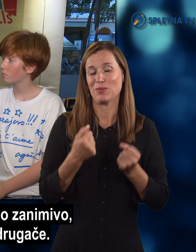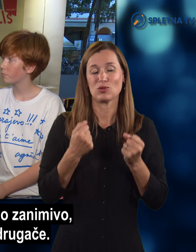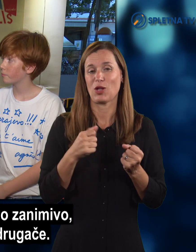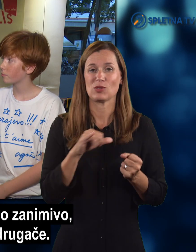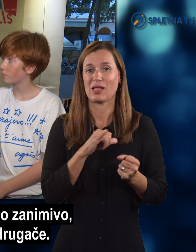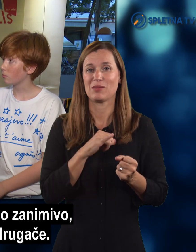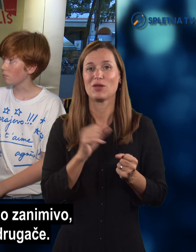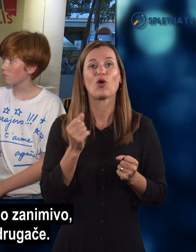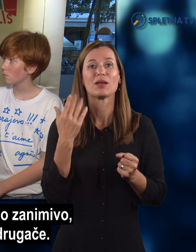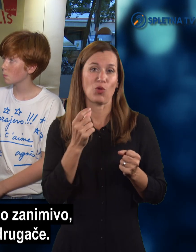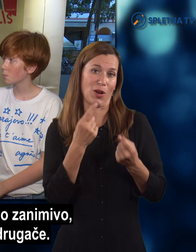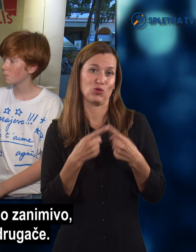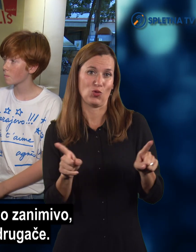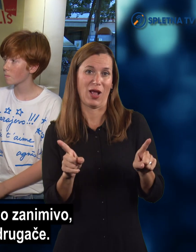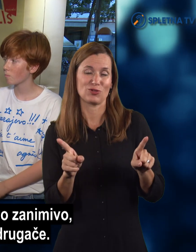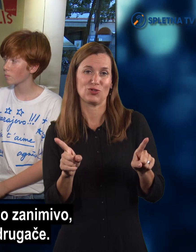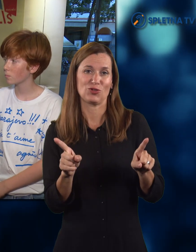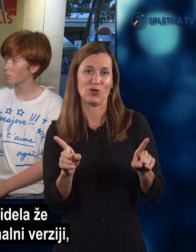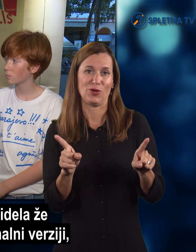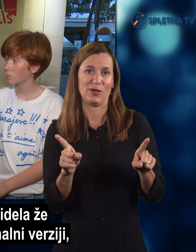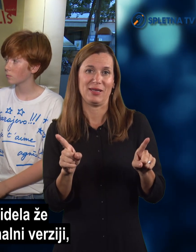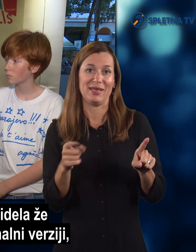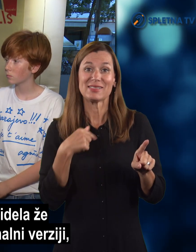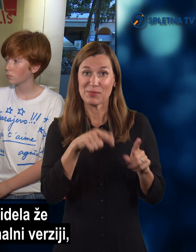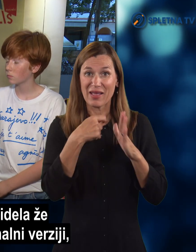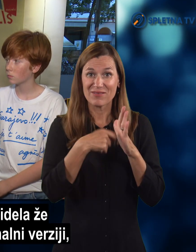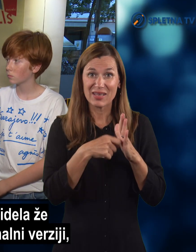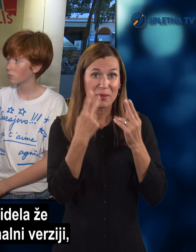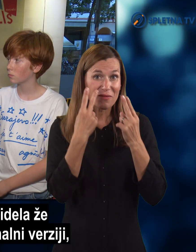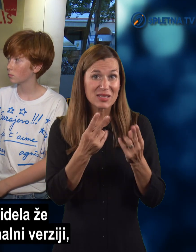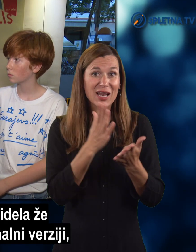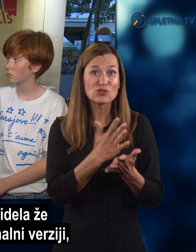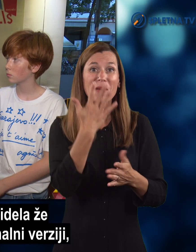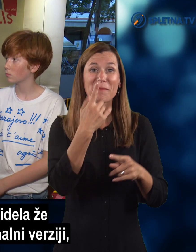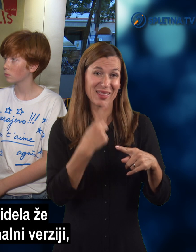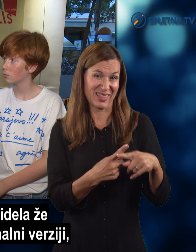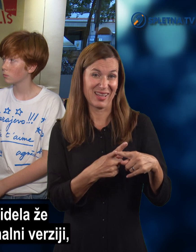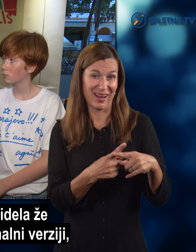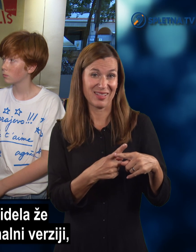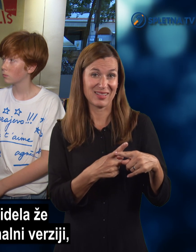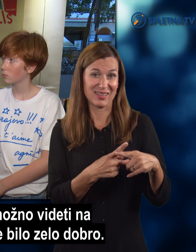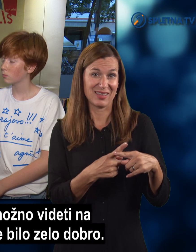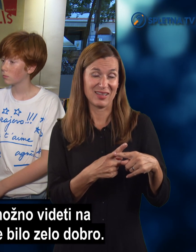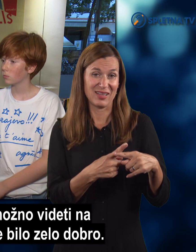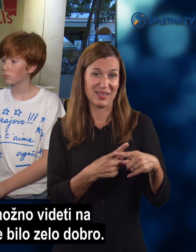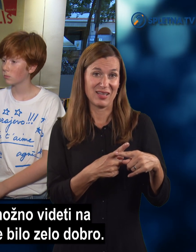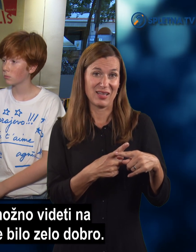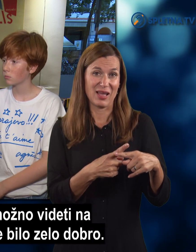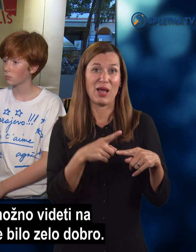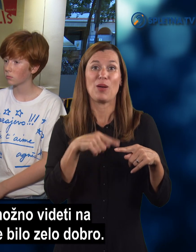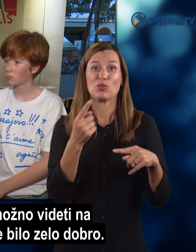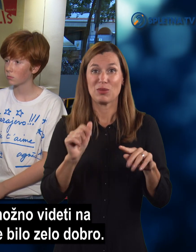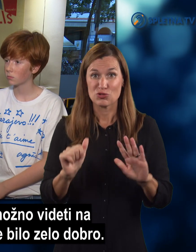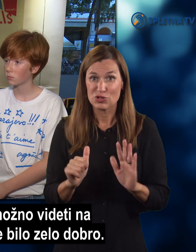Meni je bilo ful zanimivo, ker je bilo malo drugačno in jaz sem ta film videla že 5krat v normalni verziji in